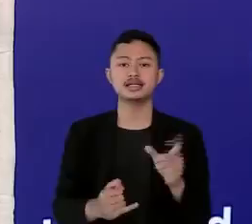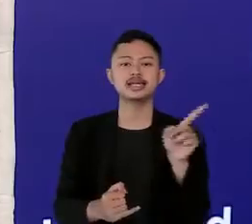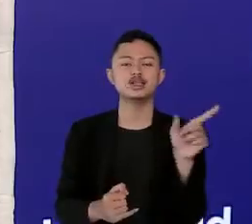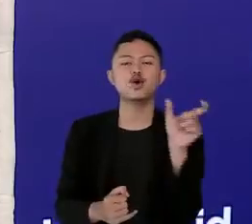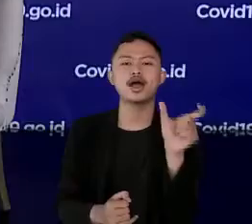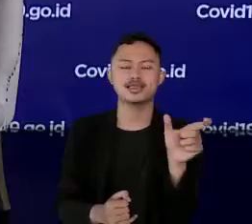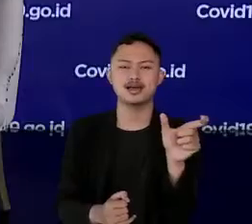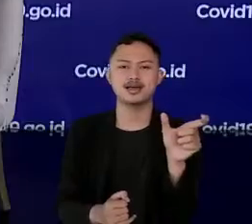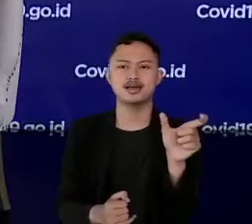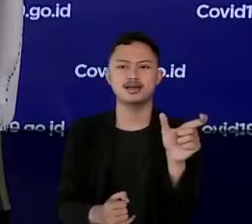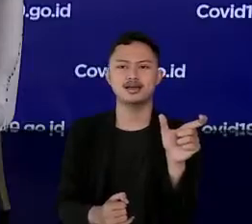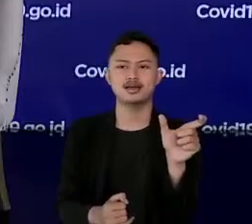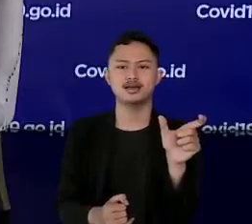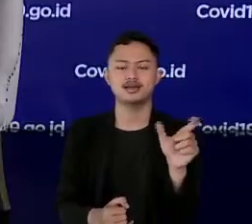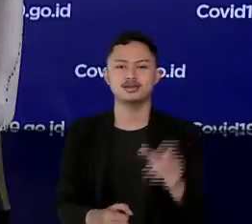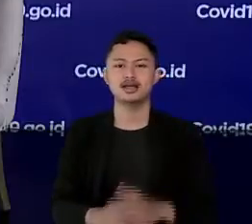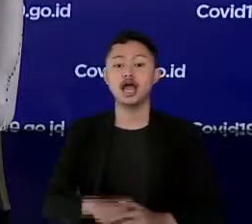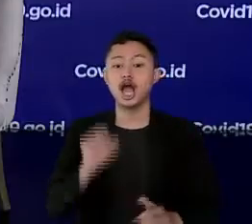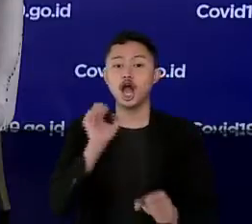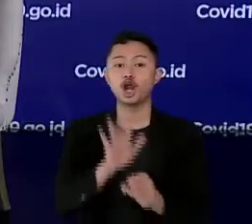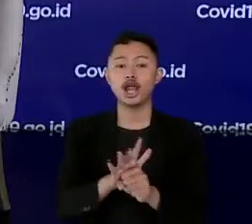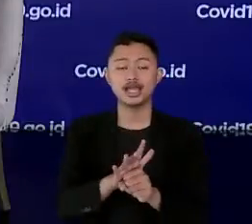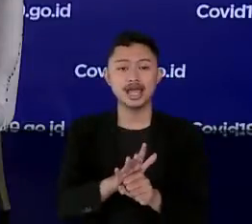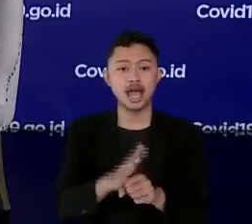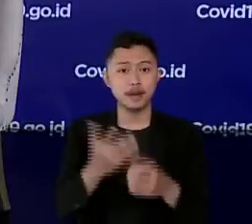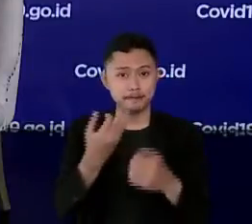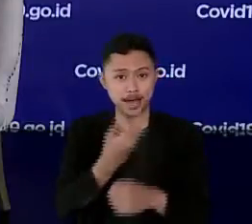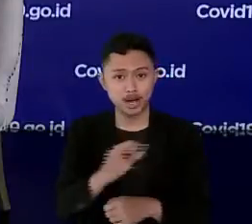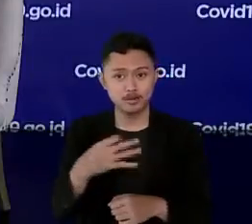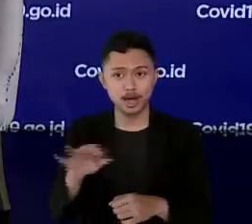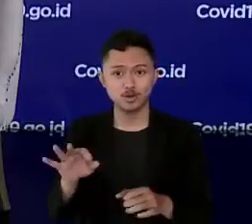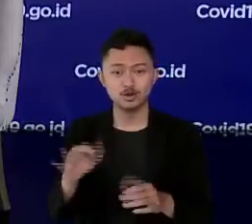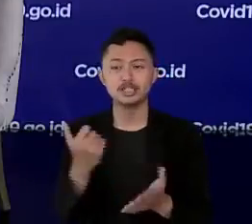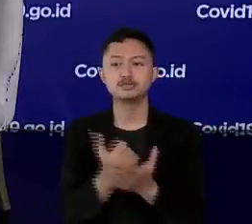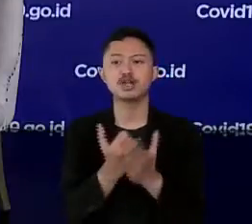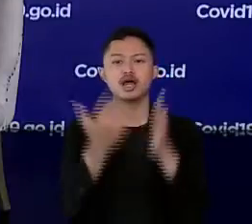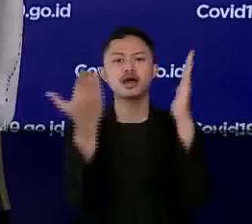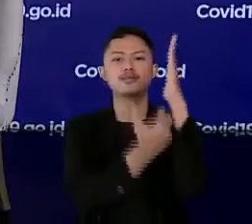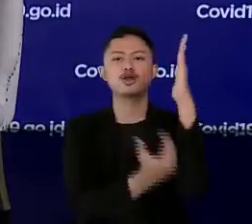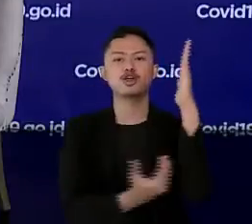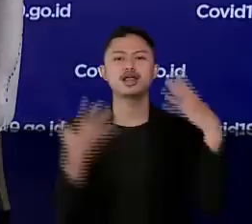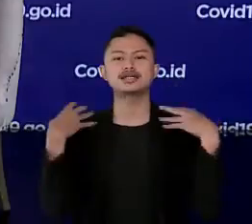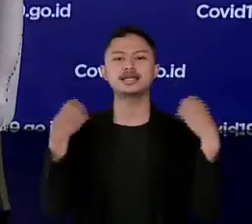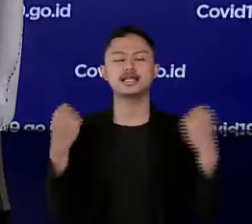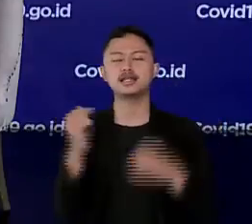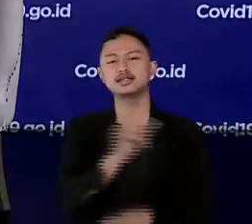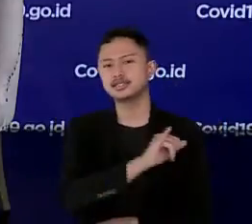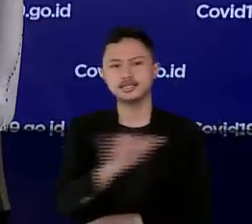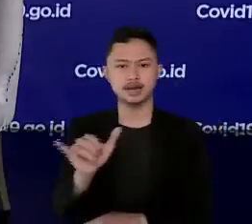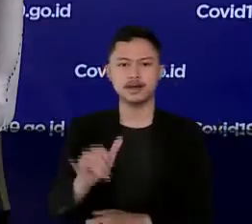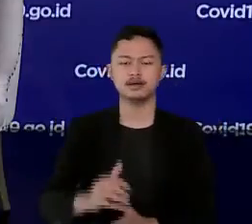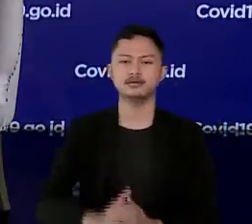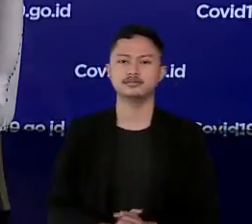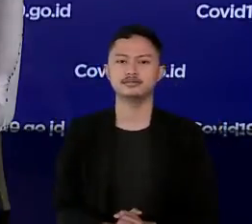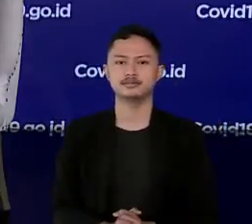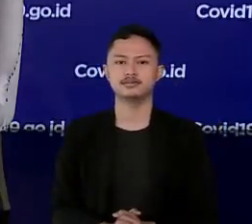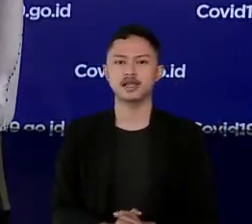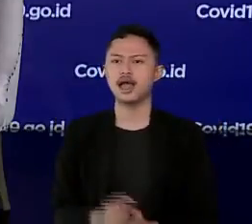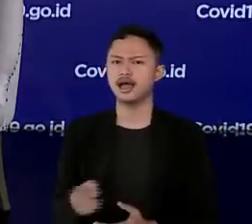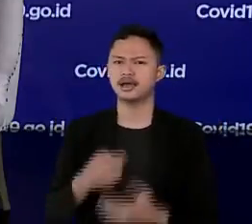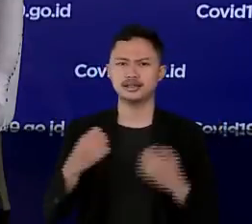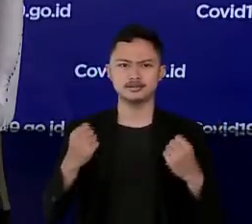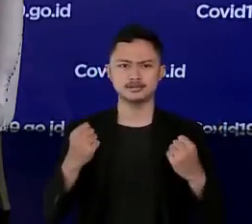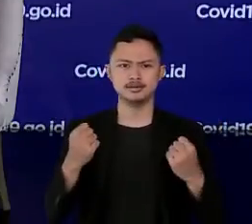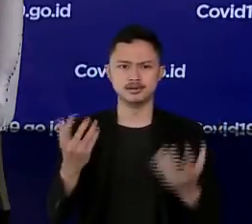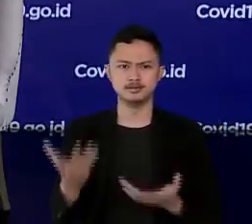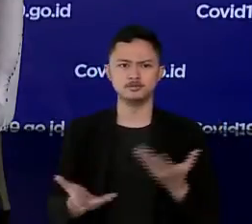apapun variannya protokol kesehatannya sama Oke Dan inilah yang membuat kita tetap semakin